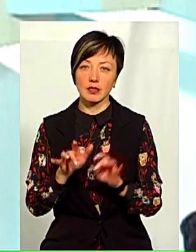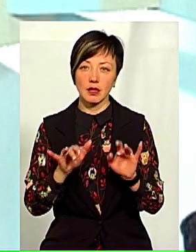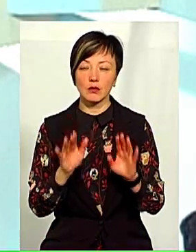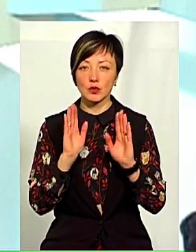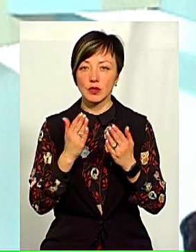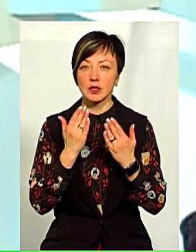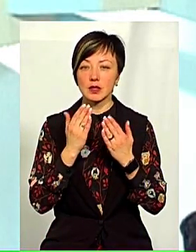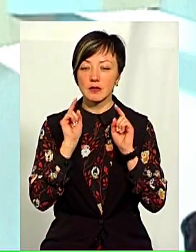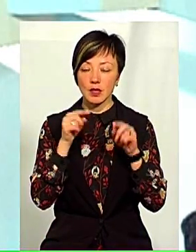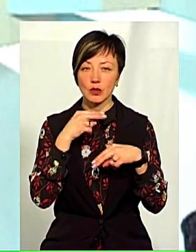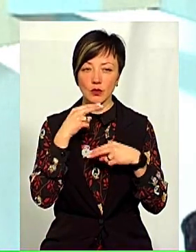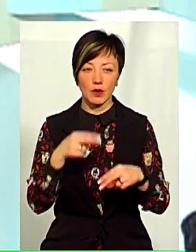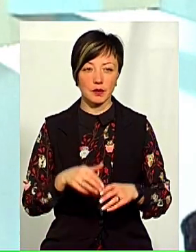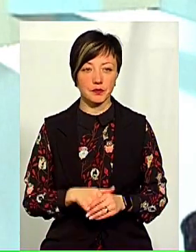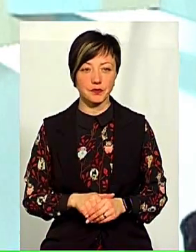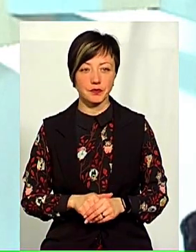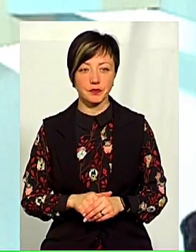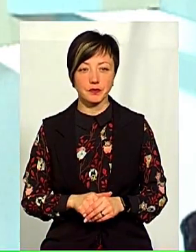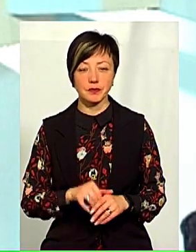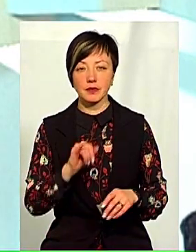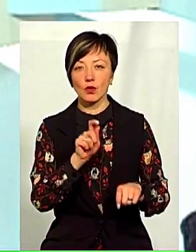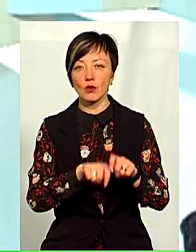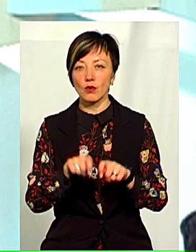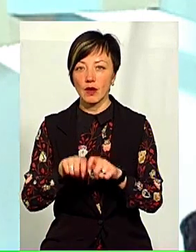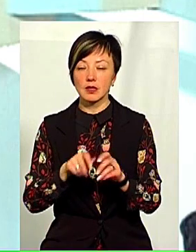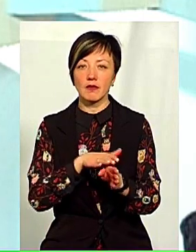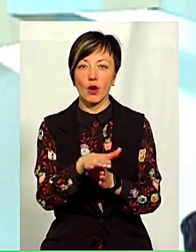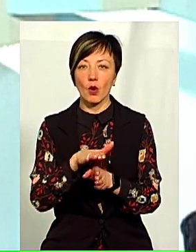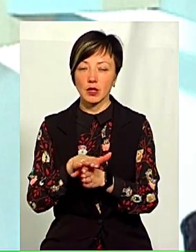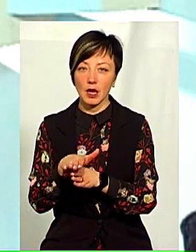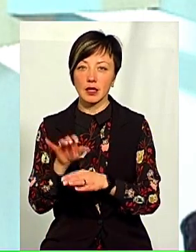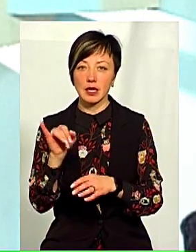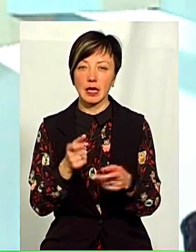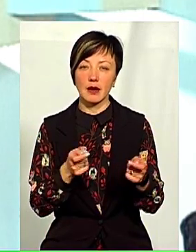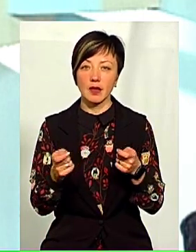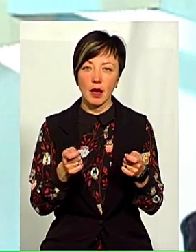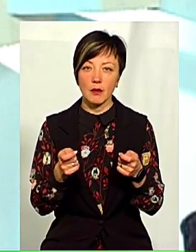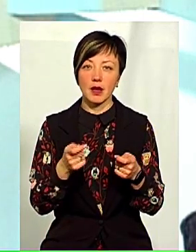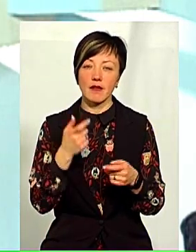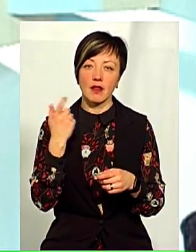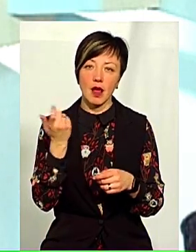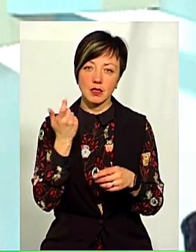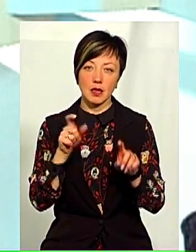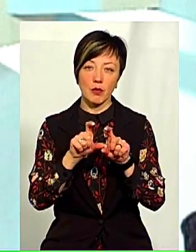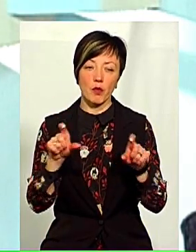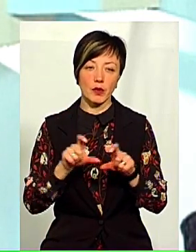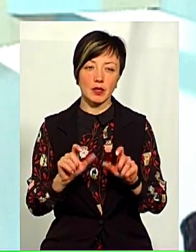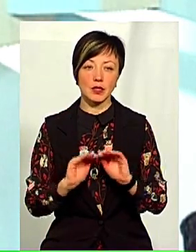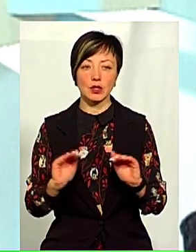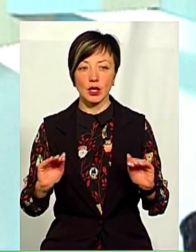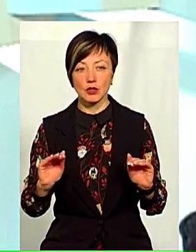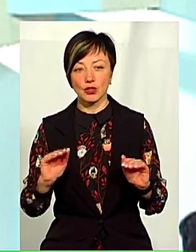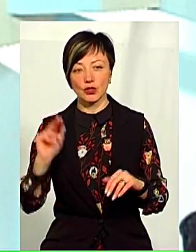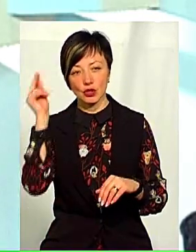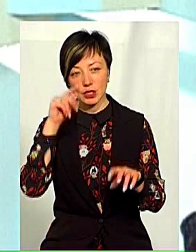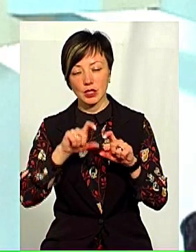звертатися серйозна увага. І контролюватися виконання і керівниками, власниками об'єктів, дитячих, дошкільних,